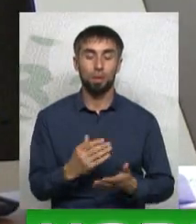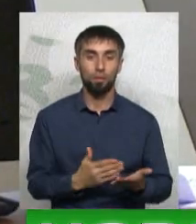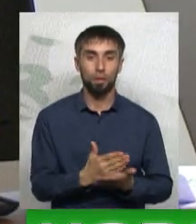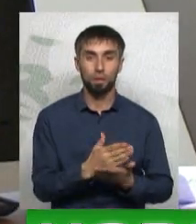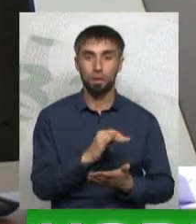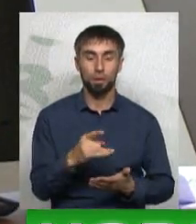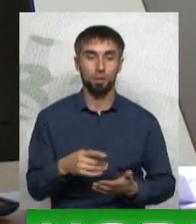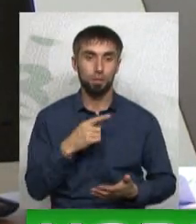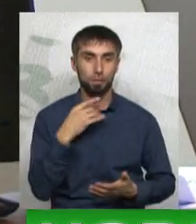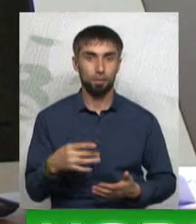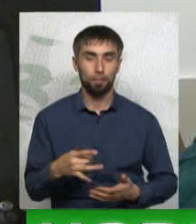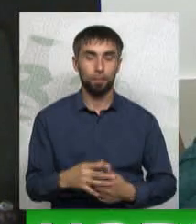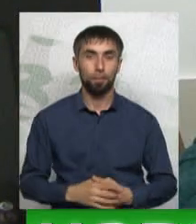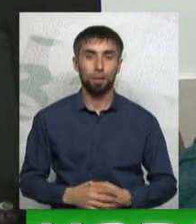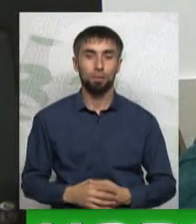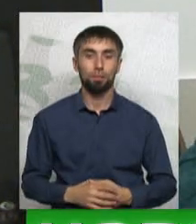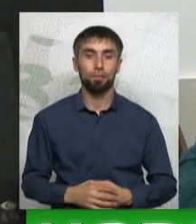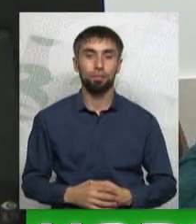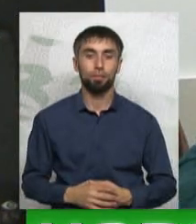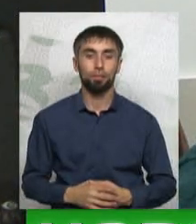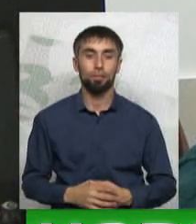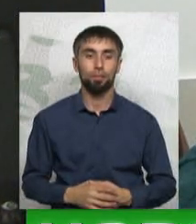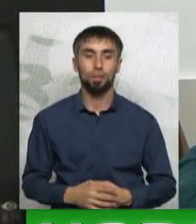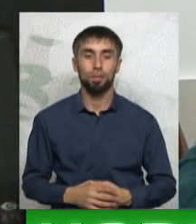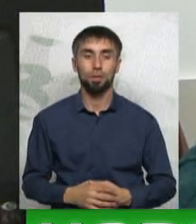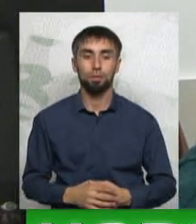не выезжая из республики. Зелимхан Калоев, Асхаб Белакиев, Новости 24.